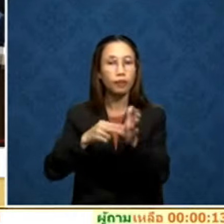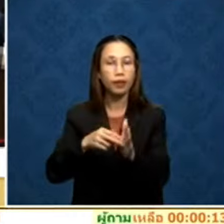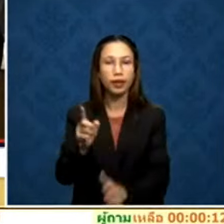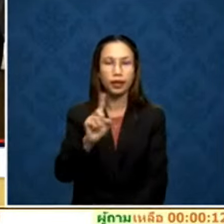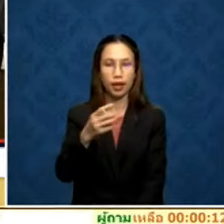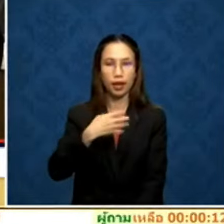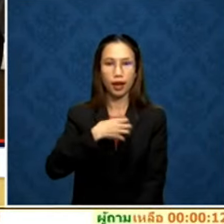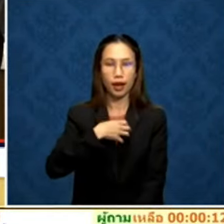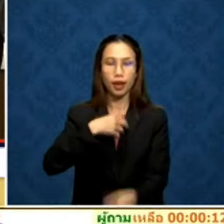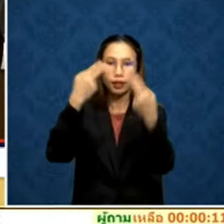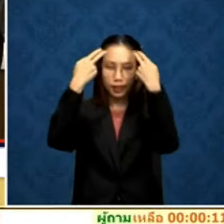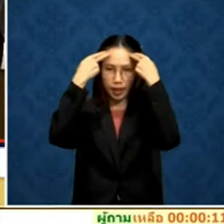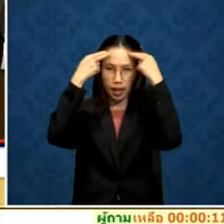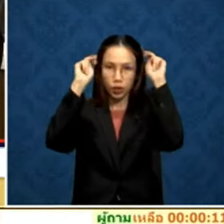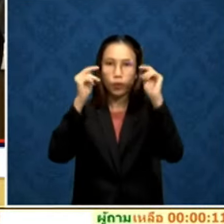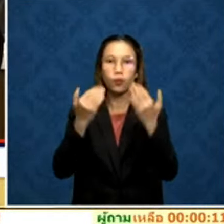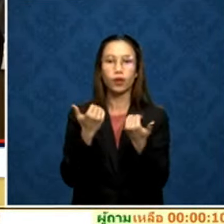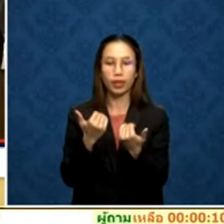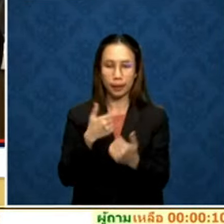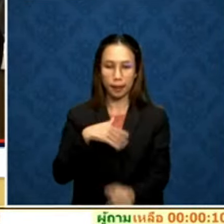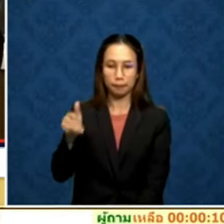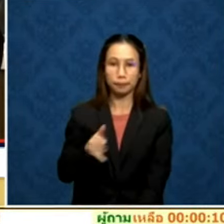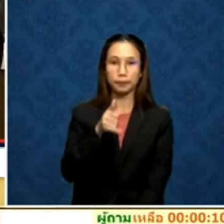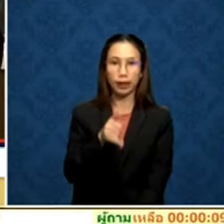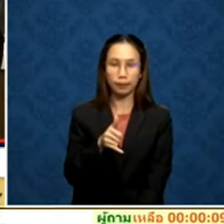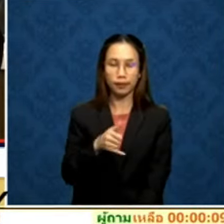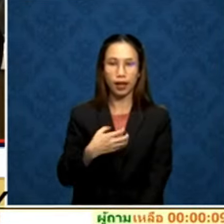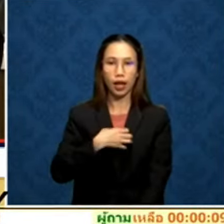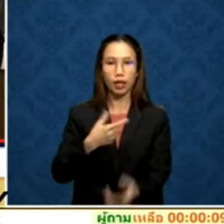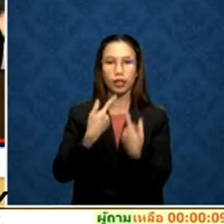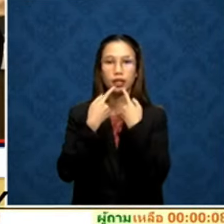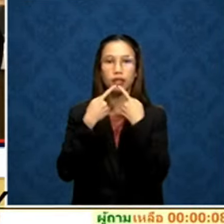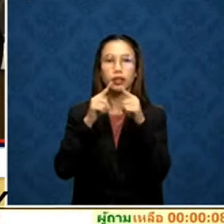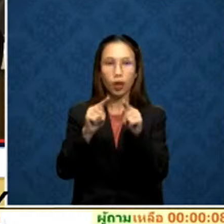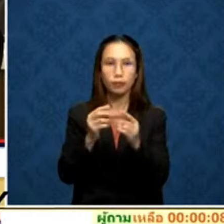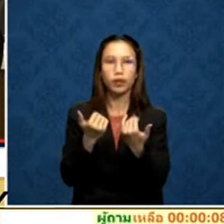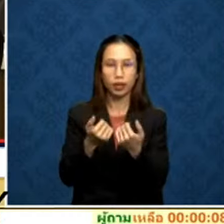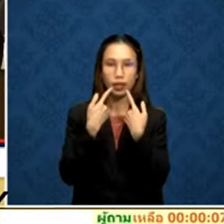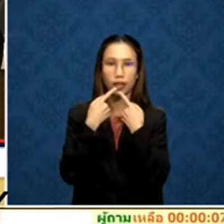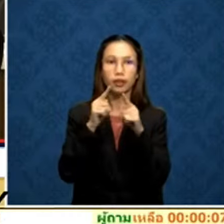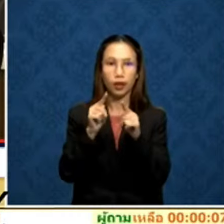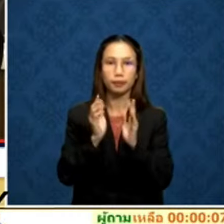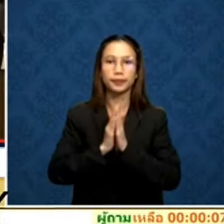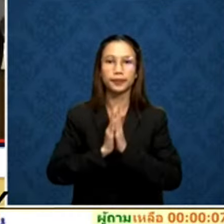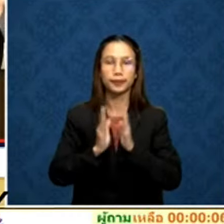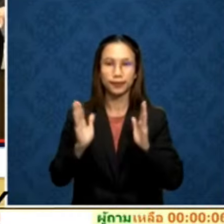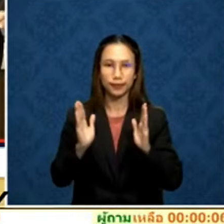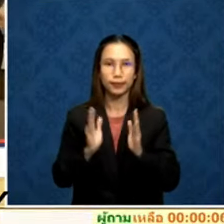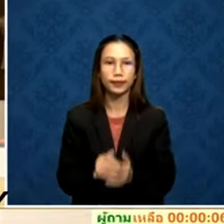านนายกในวันนี้ที่ได้มาตอบคำถามแล้วเนี่ยก็ขอให้ได้ตอบคำถามนี้ด้วยค่ะท่านประธานขอบพระคุณค่ะ